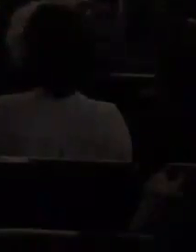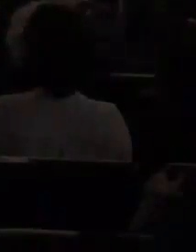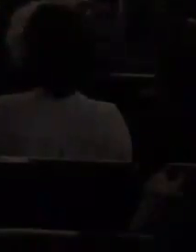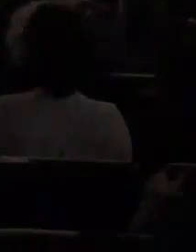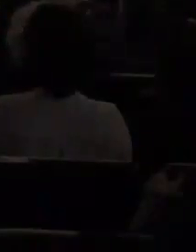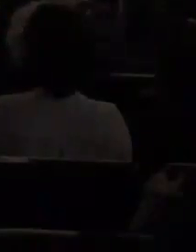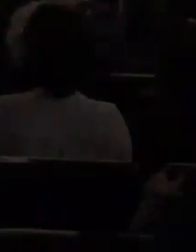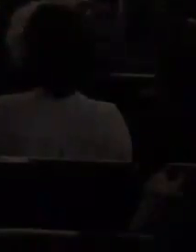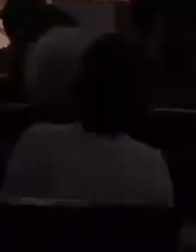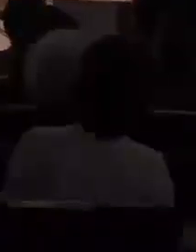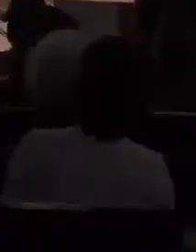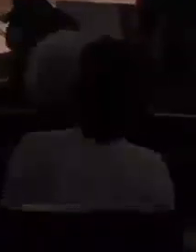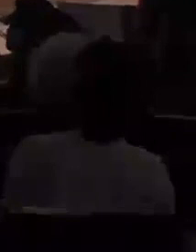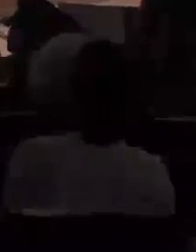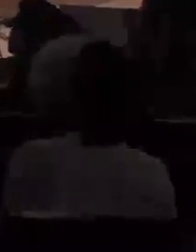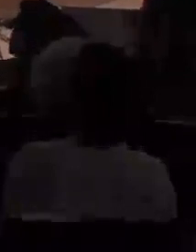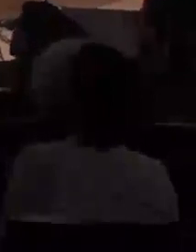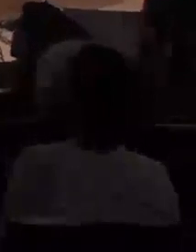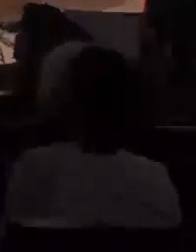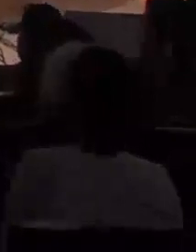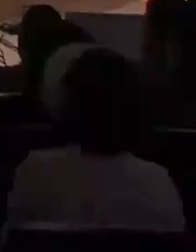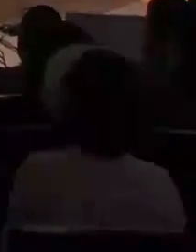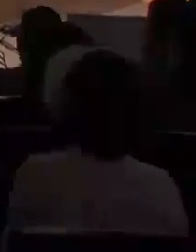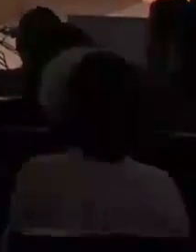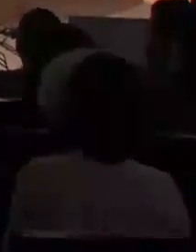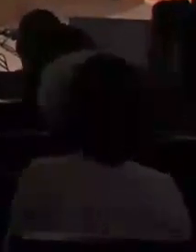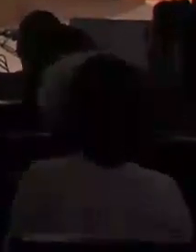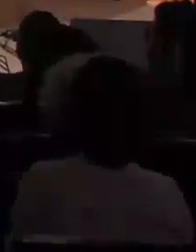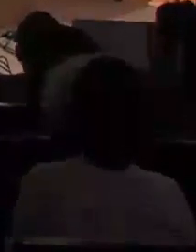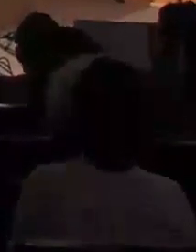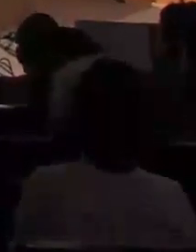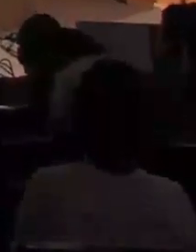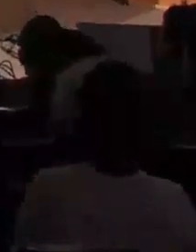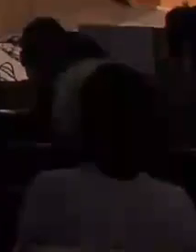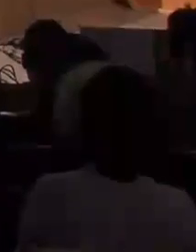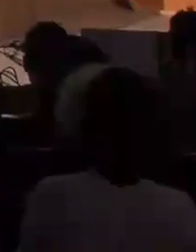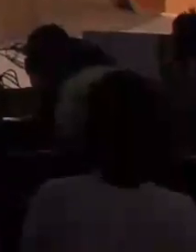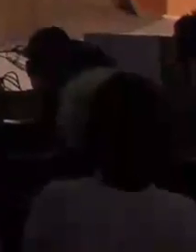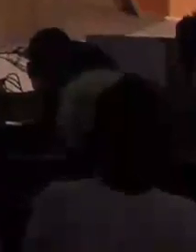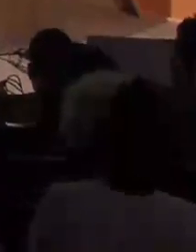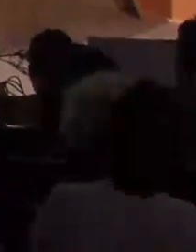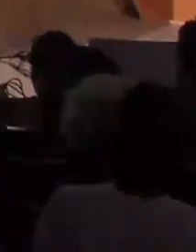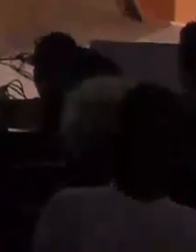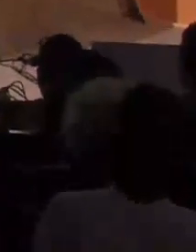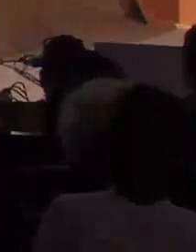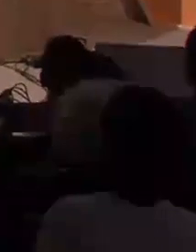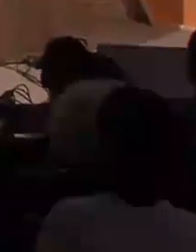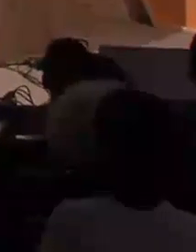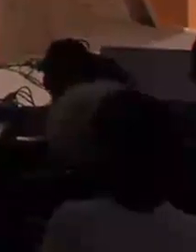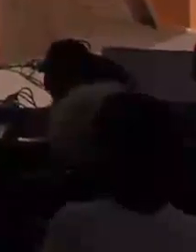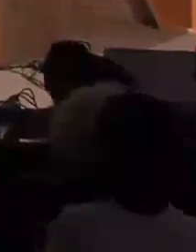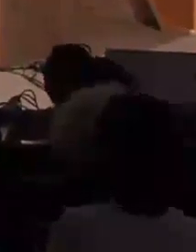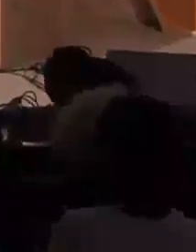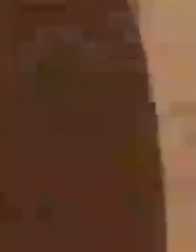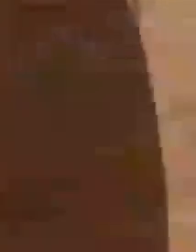Bé, doncs com per arrencar l'acte, simplement fer un repàs una mica pel que considerem que està